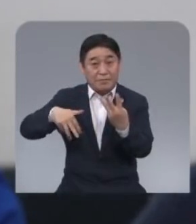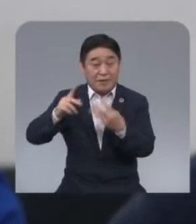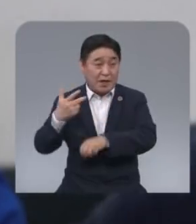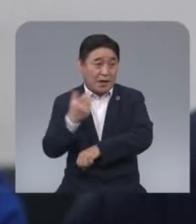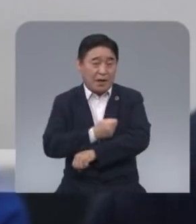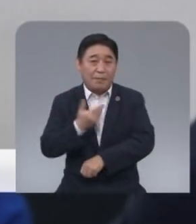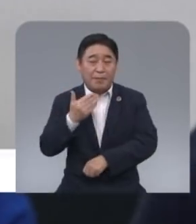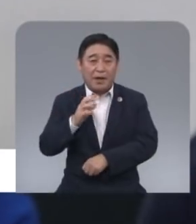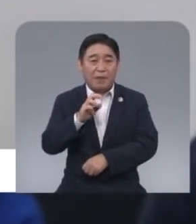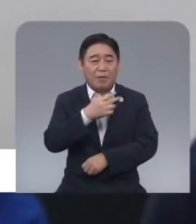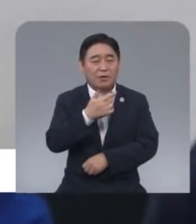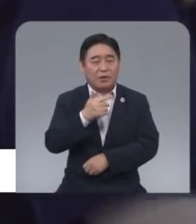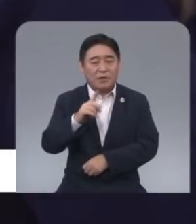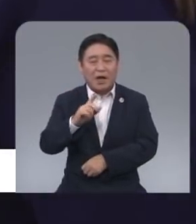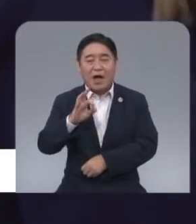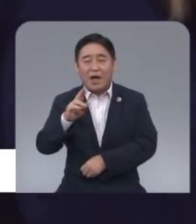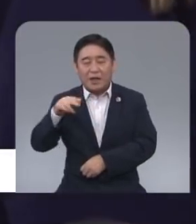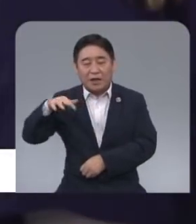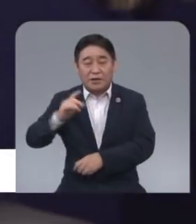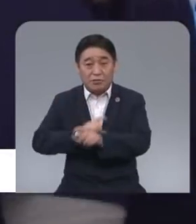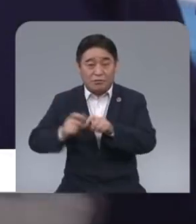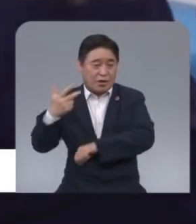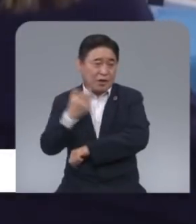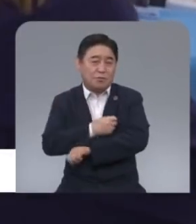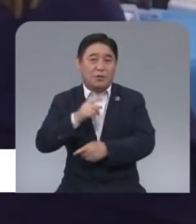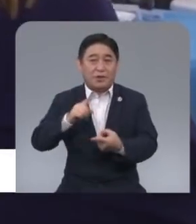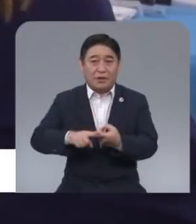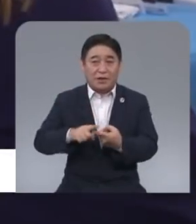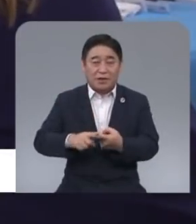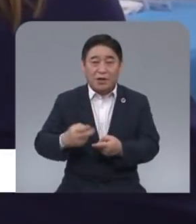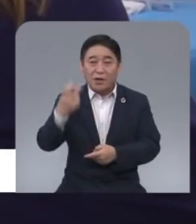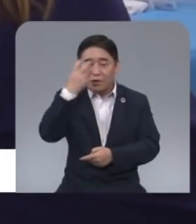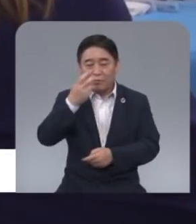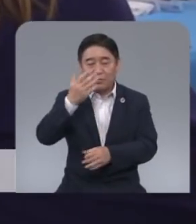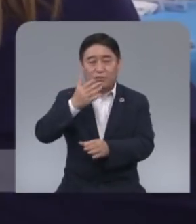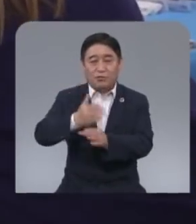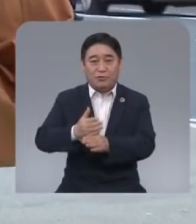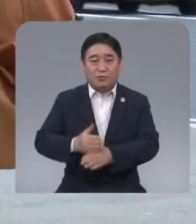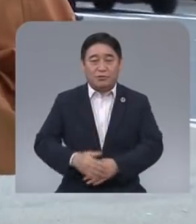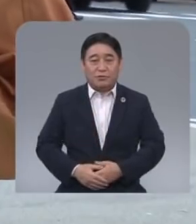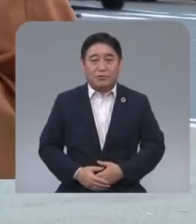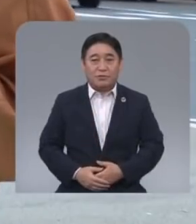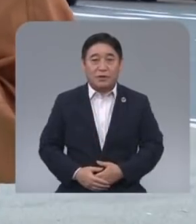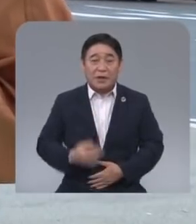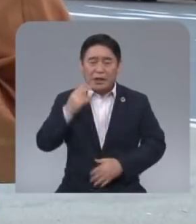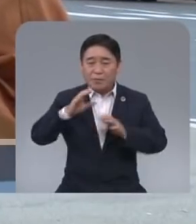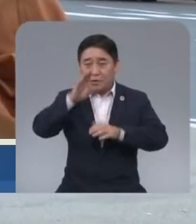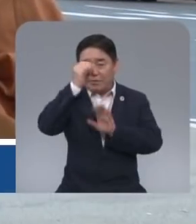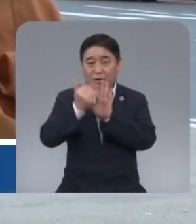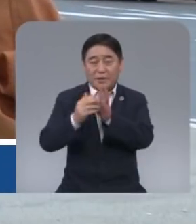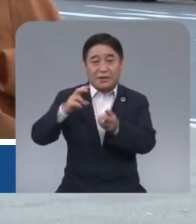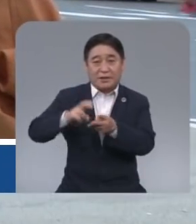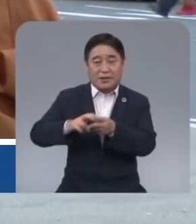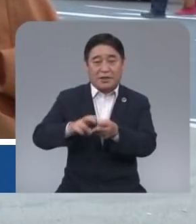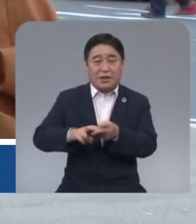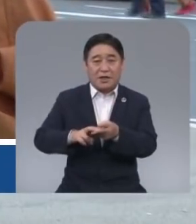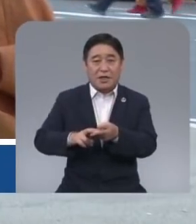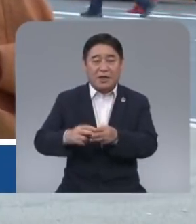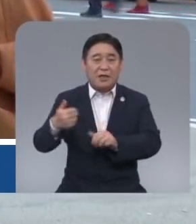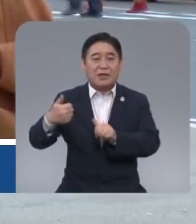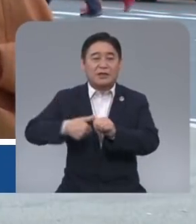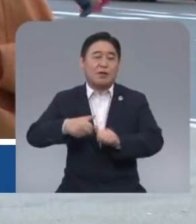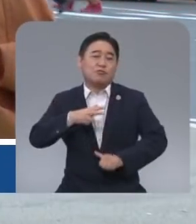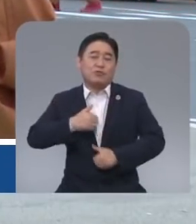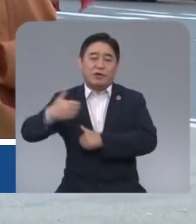CDC는 모더나와 얀센 백신의 추가 접종에 대해서도 검토 작업을 벌이고 있습니다. 미국 질병통제예방센터가